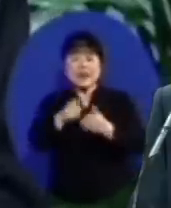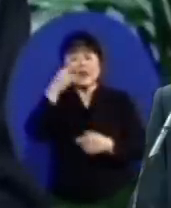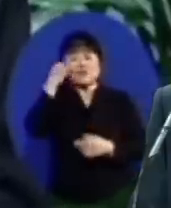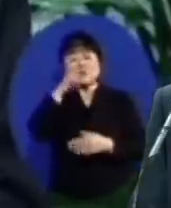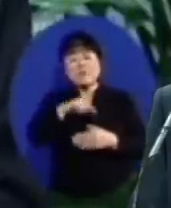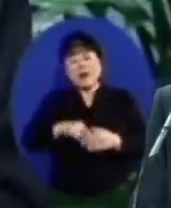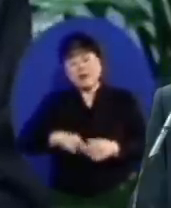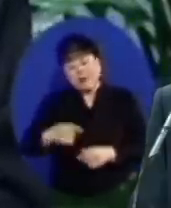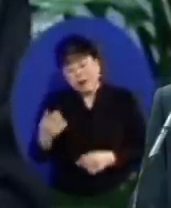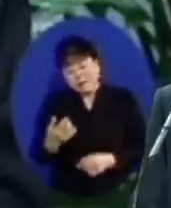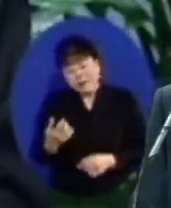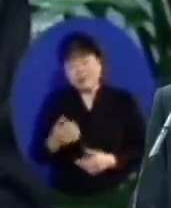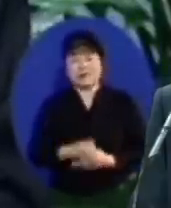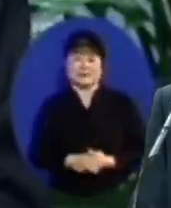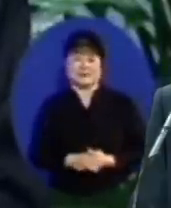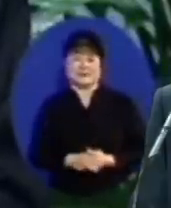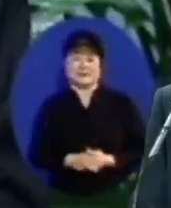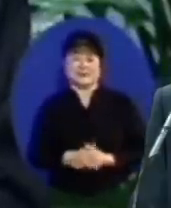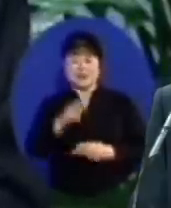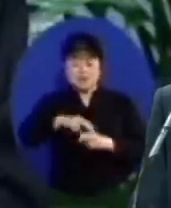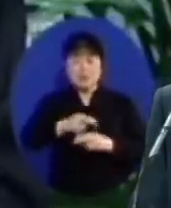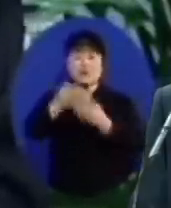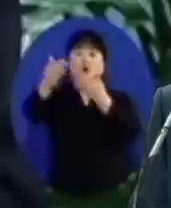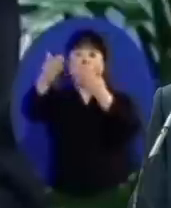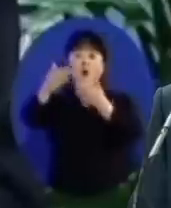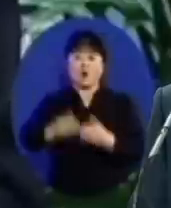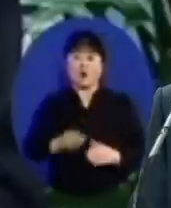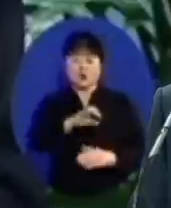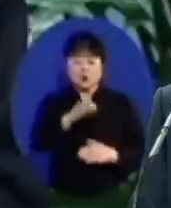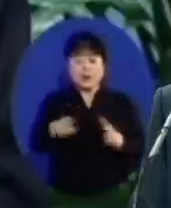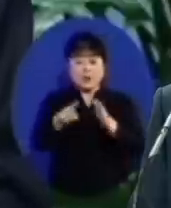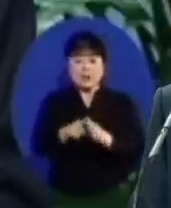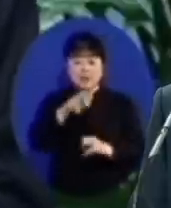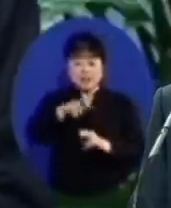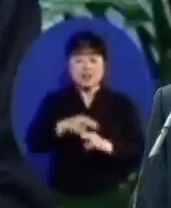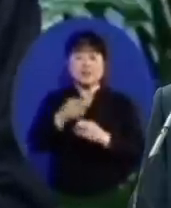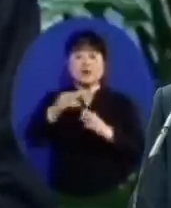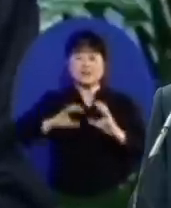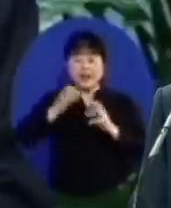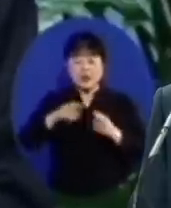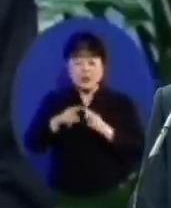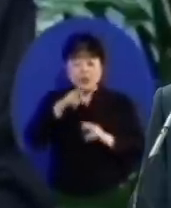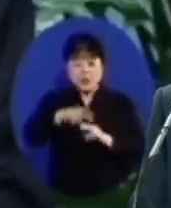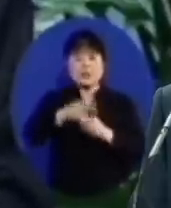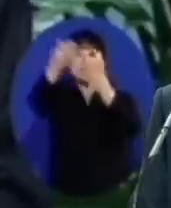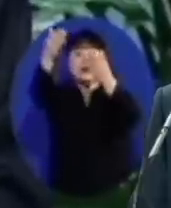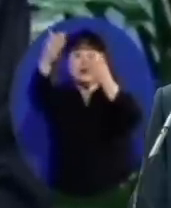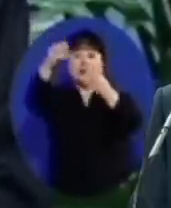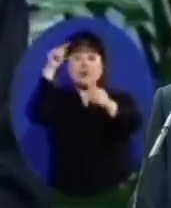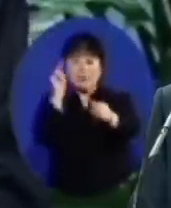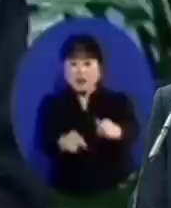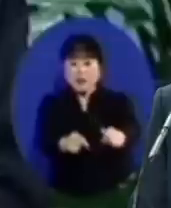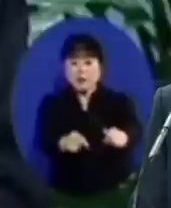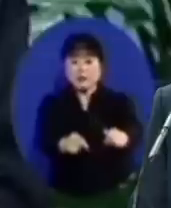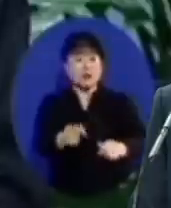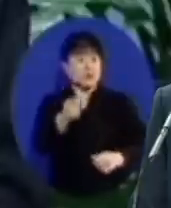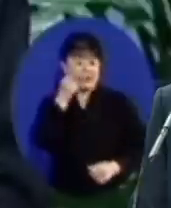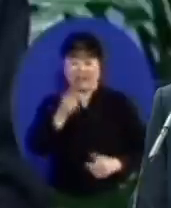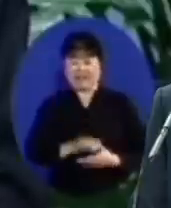마음이 아픈데 제물로 한 독리를 위해서 한 국가를 위해서 내놓으라면 내놓지 않을